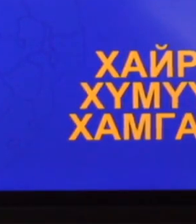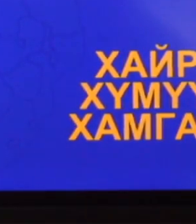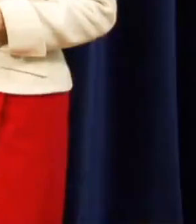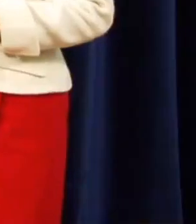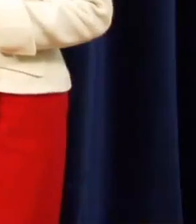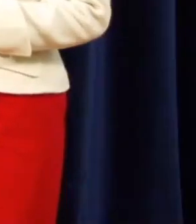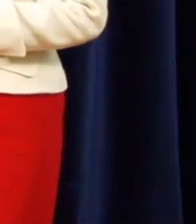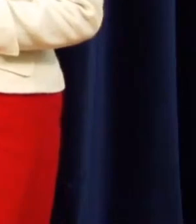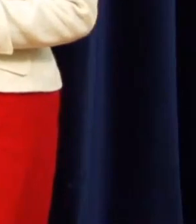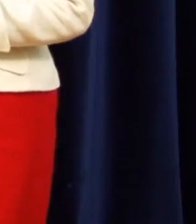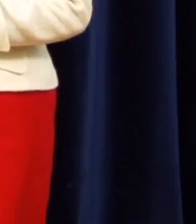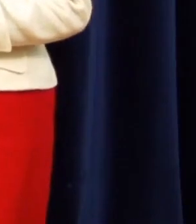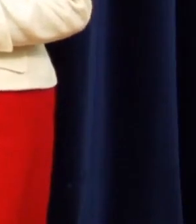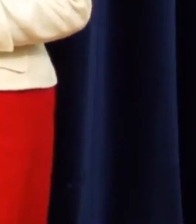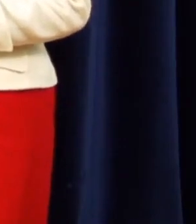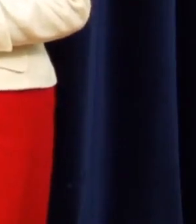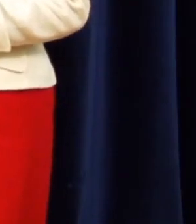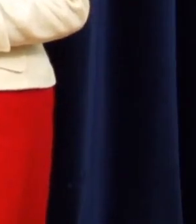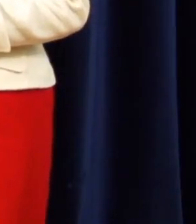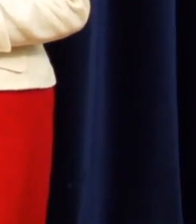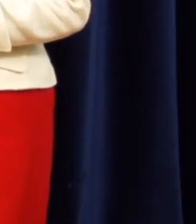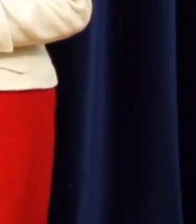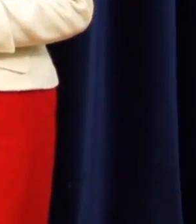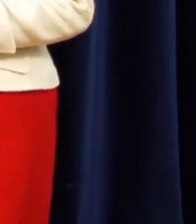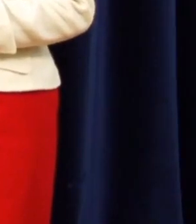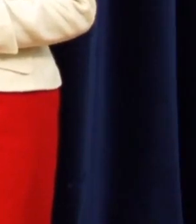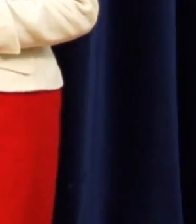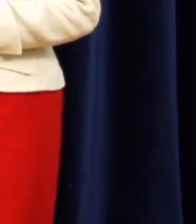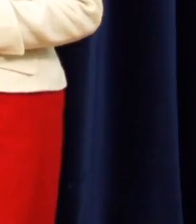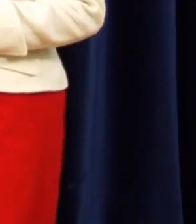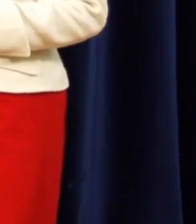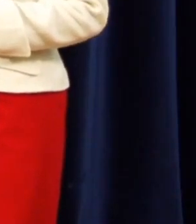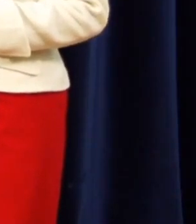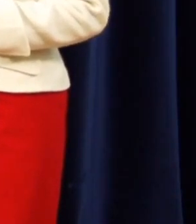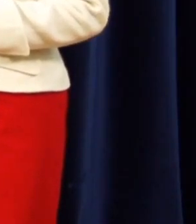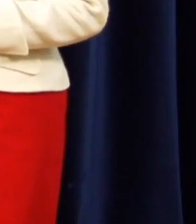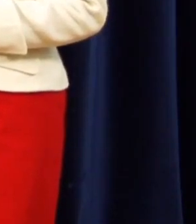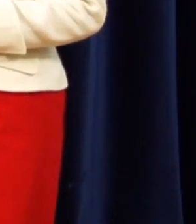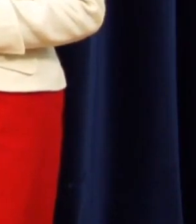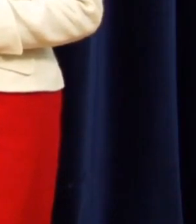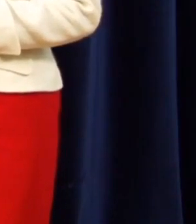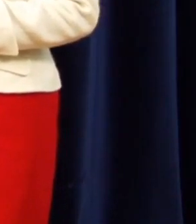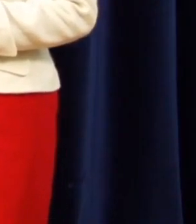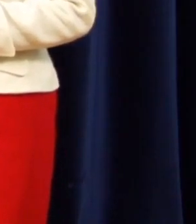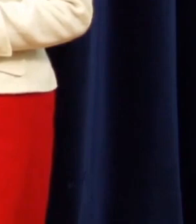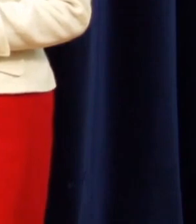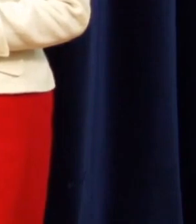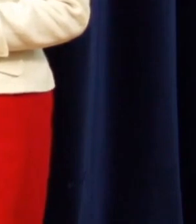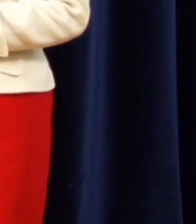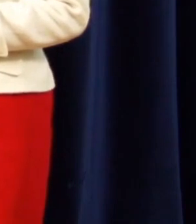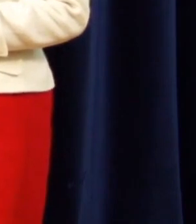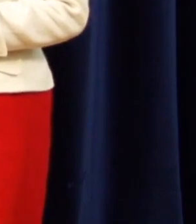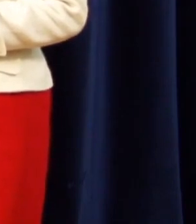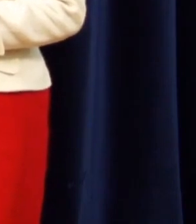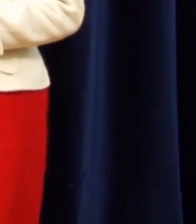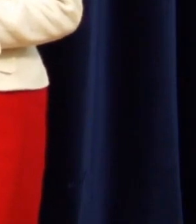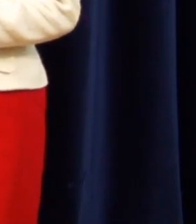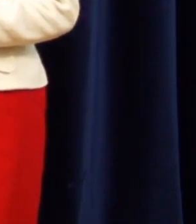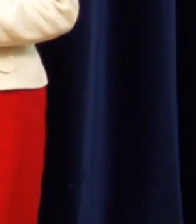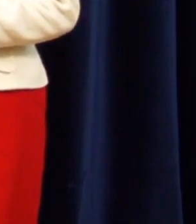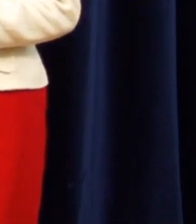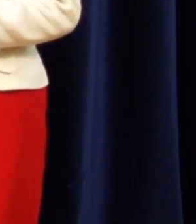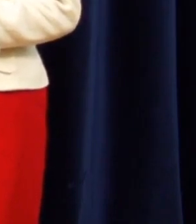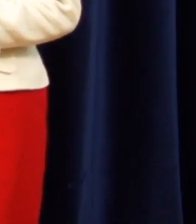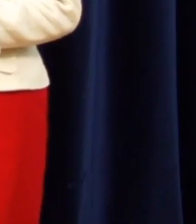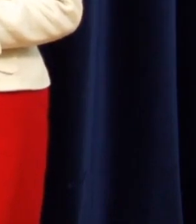сайханд ярилцах гэж байна. Энд өнөөдрийн мэндийг хүргэе. Баярлалаа. Энд өнөөдрийн мэндийг хүргэе. Ер нь одоо бас иргэд маань нилээд амралт, зугаалга, аялал гэдэг